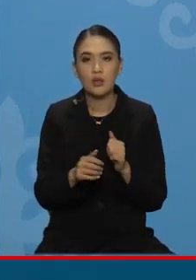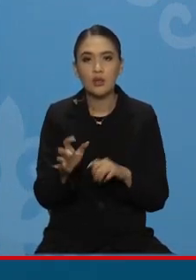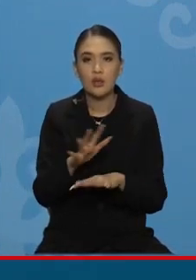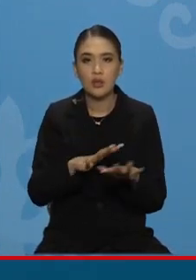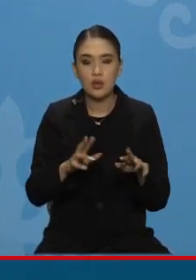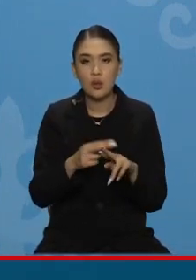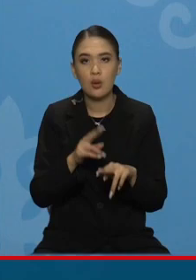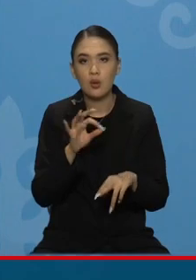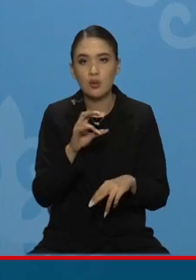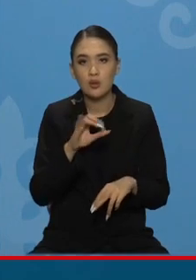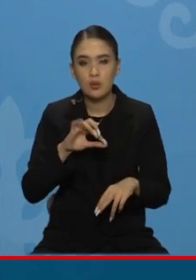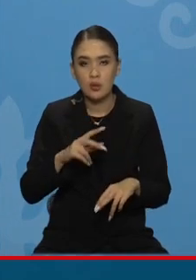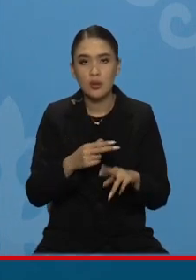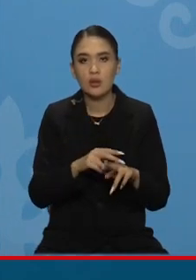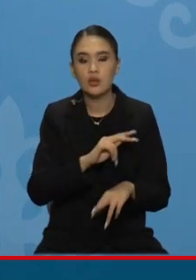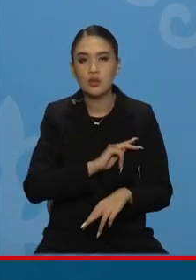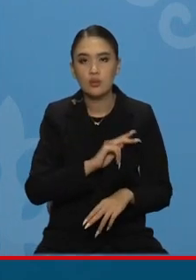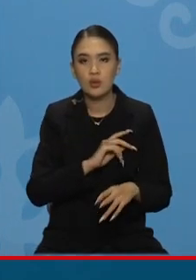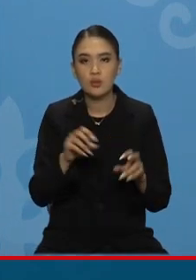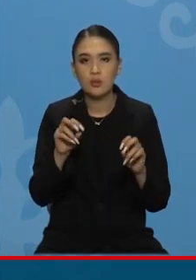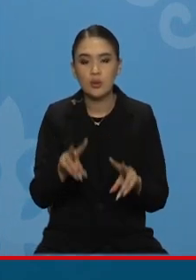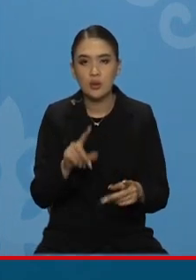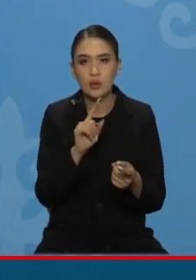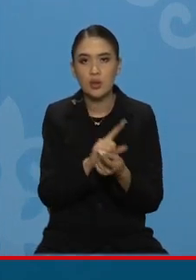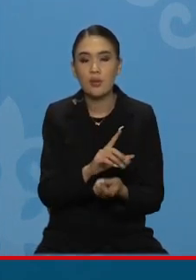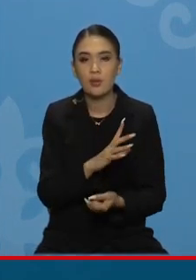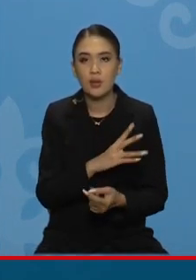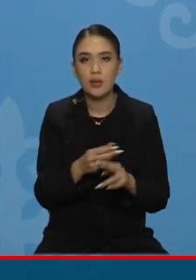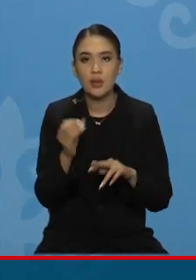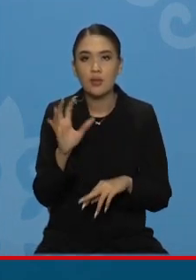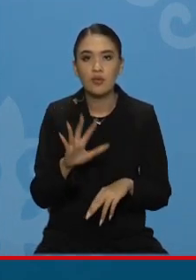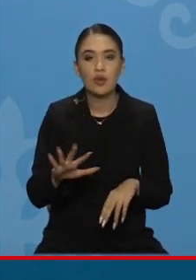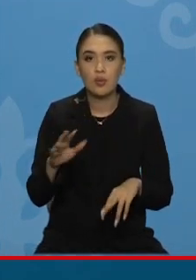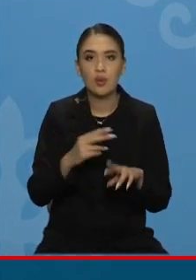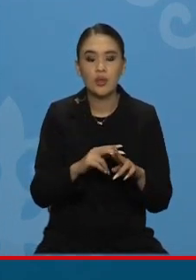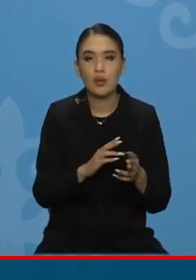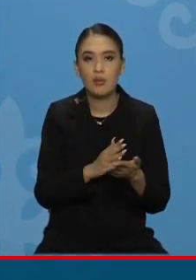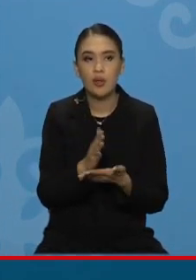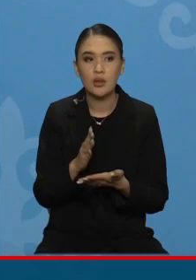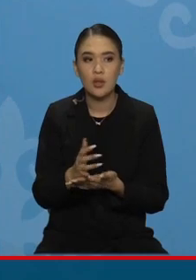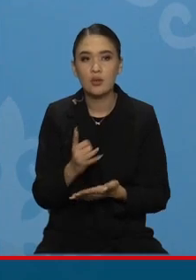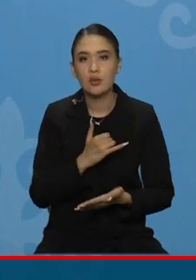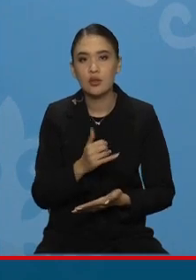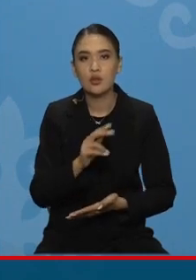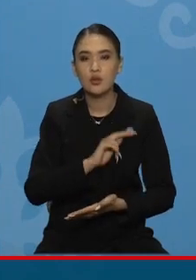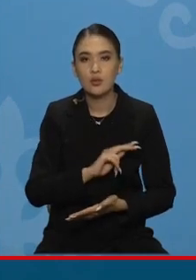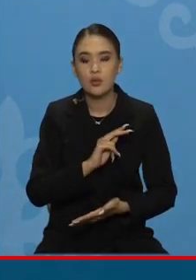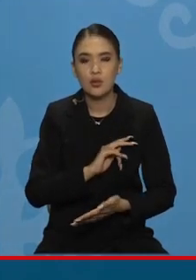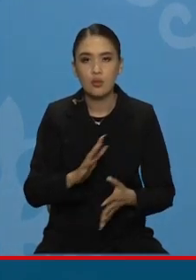елшілерімен, консулдарымен арнайы жұмыс кездесуі болған. Сол кездесуде еуропалық тарап бұл бағытта бізге жұмыс қызық,